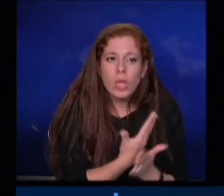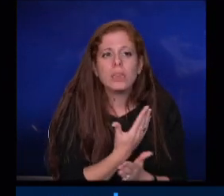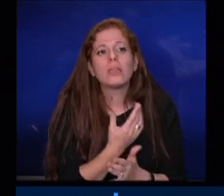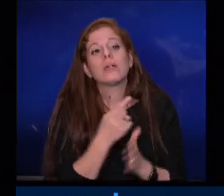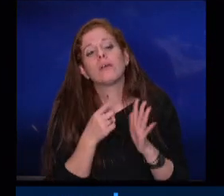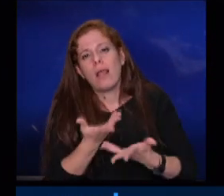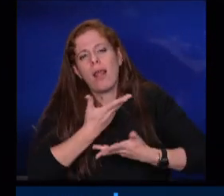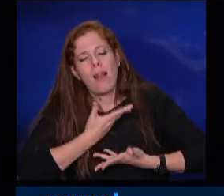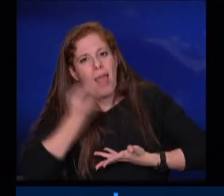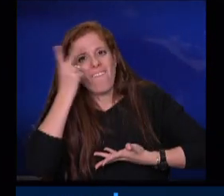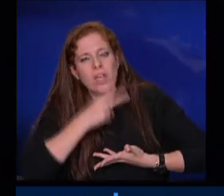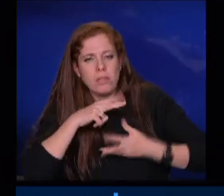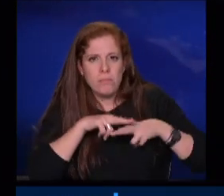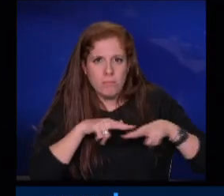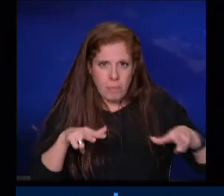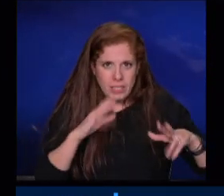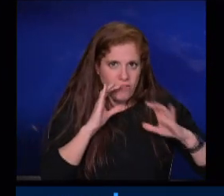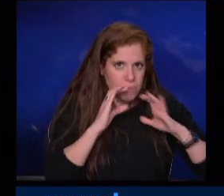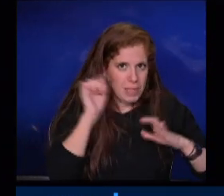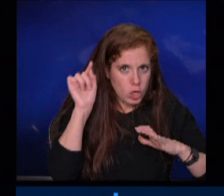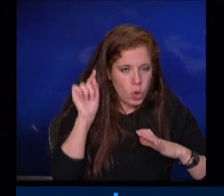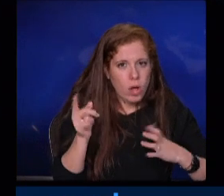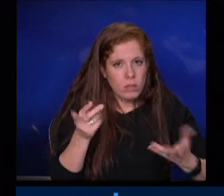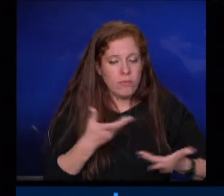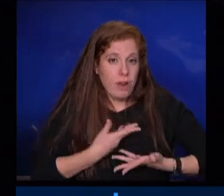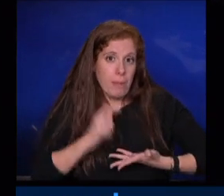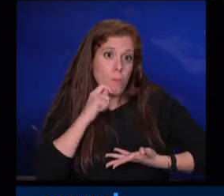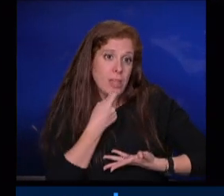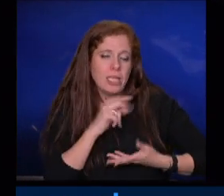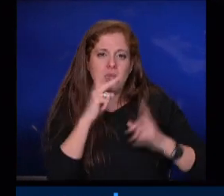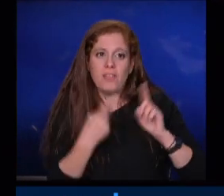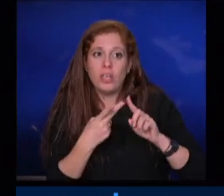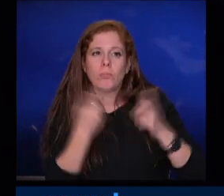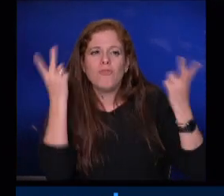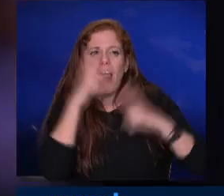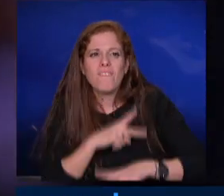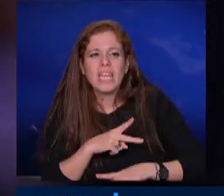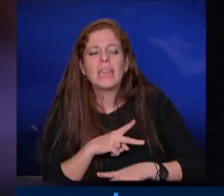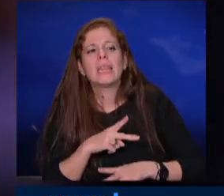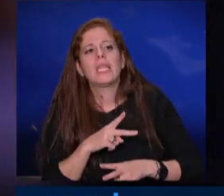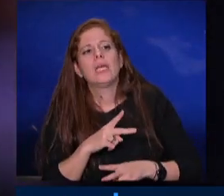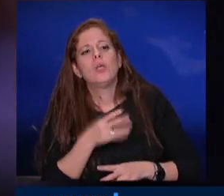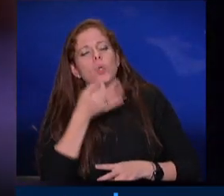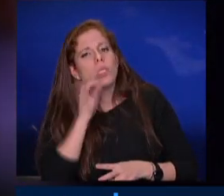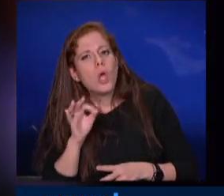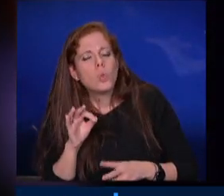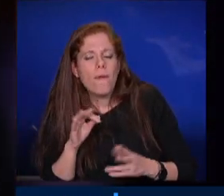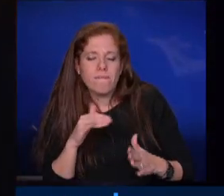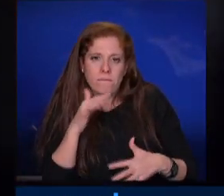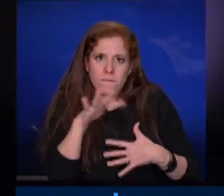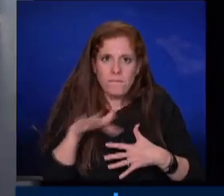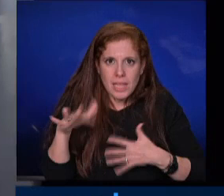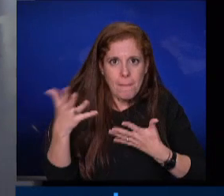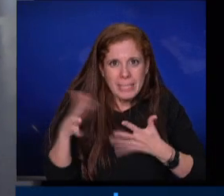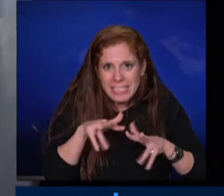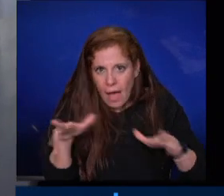לקבל את תמונת המצב התקשורתית, ולהפיק מן המודיעין, שתיים בשביל להבין את הלכי הרוח כמה שיותר